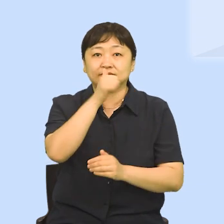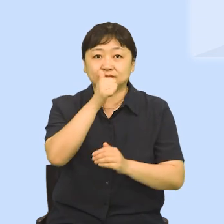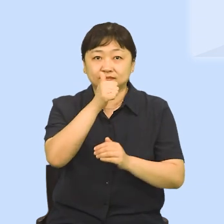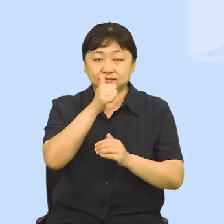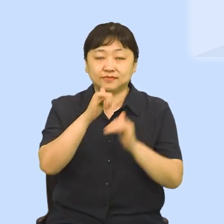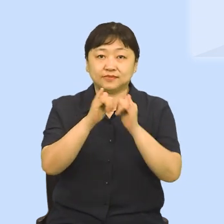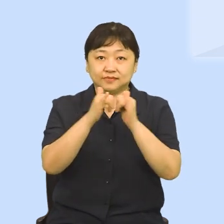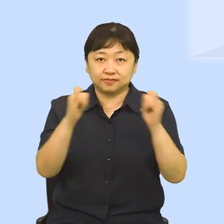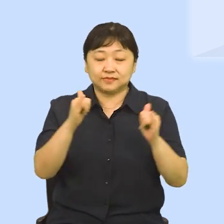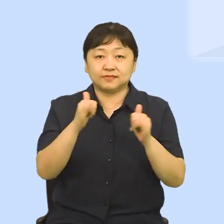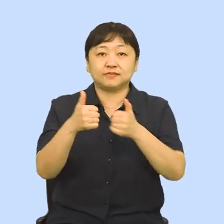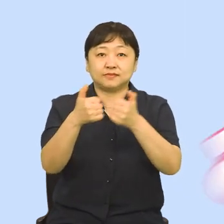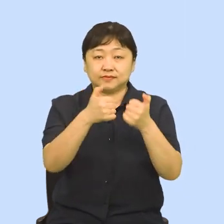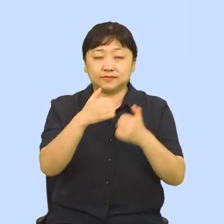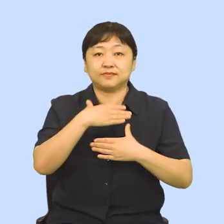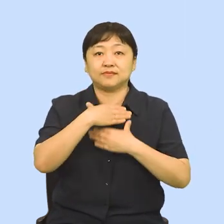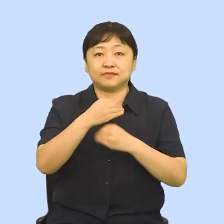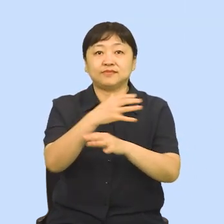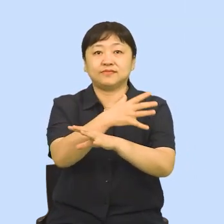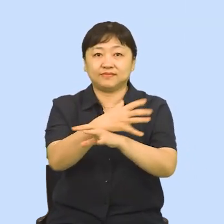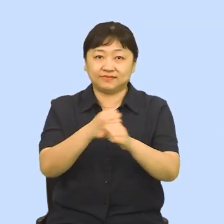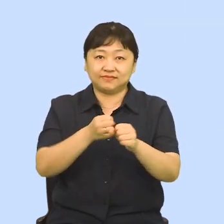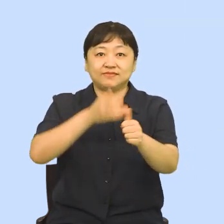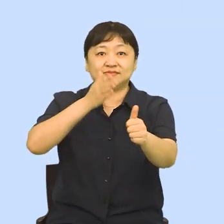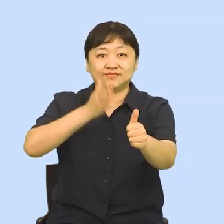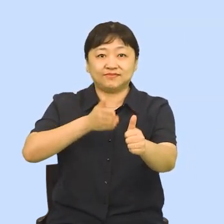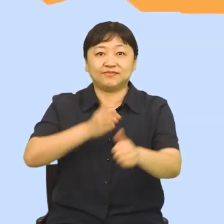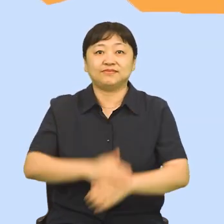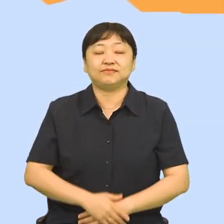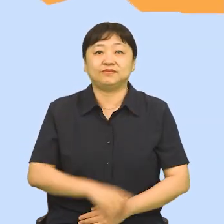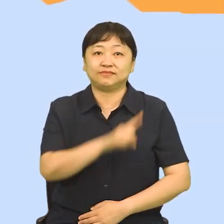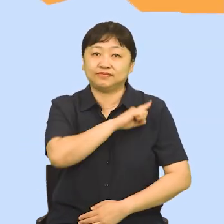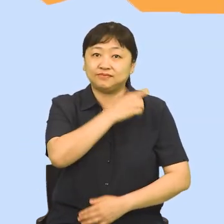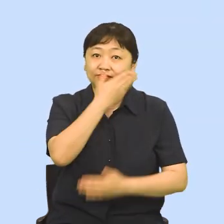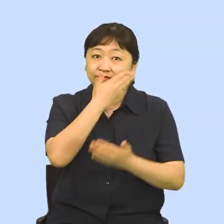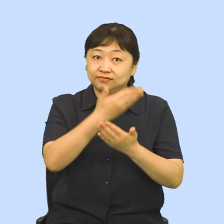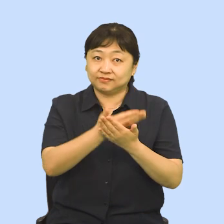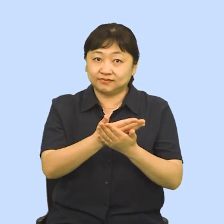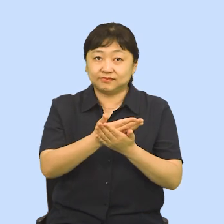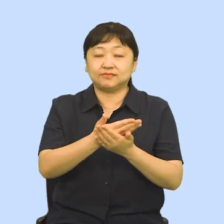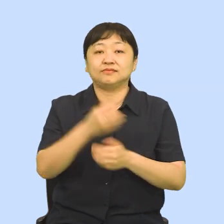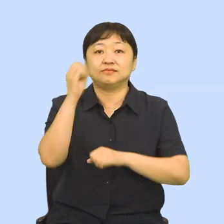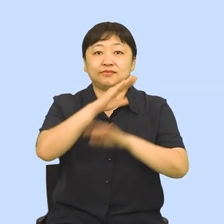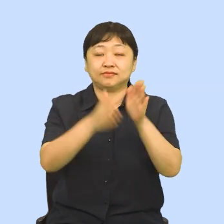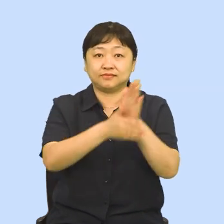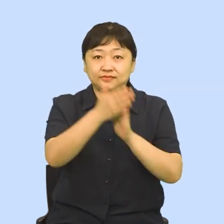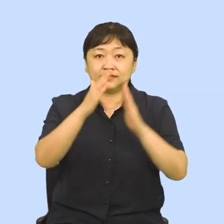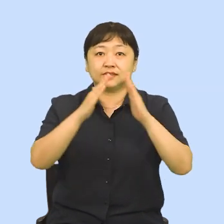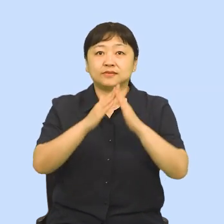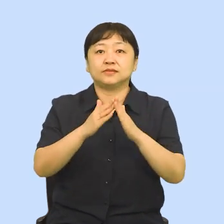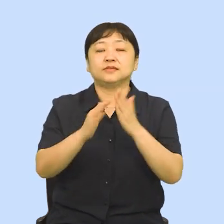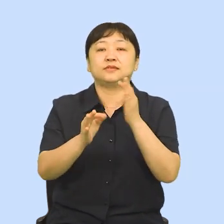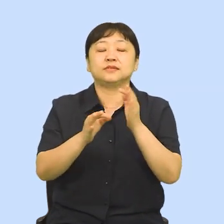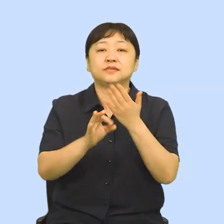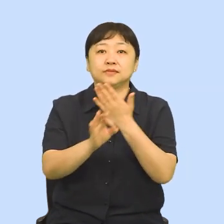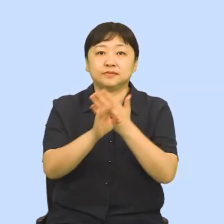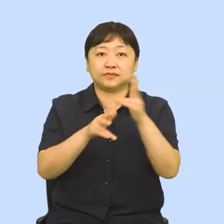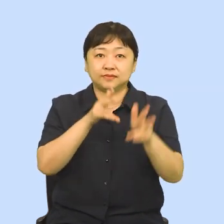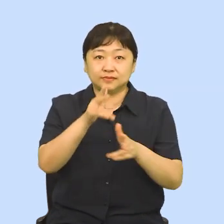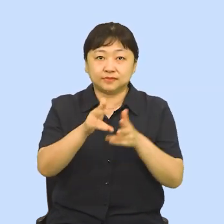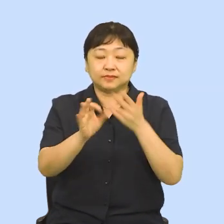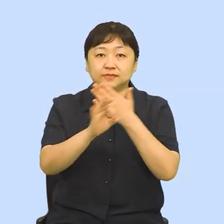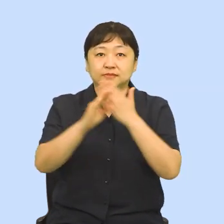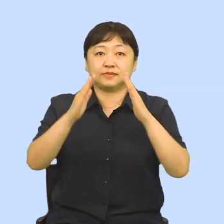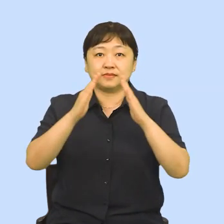법무사, 공인중개사로부터 상담받고 안전하게 계약하시기 바랍니다. 가장 중요한 건 광명시는